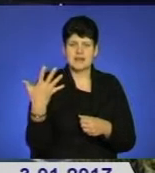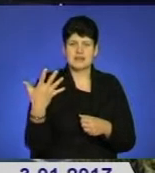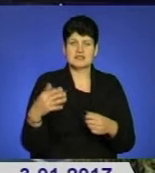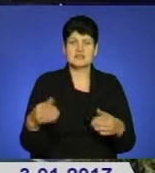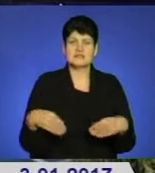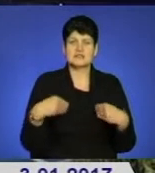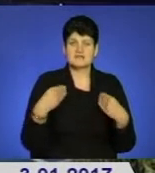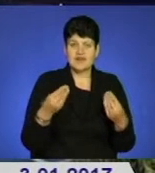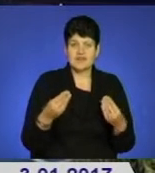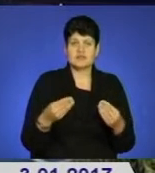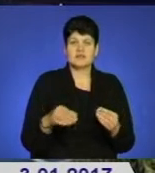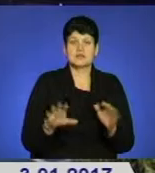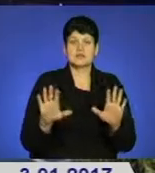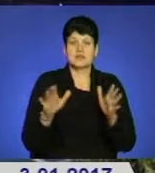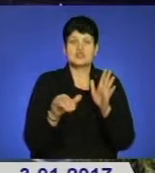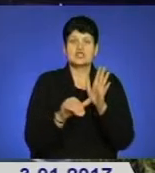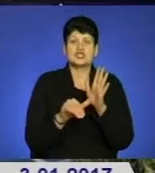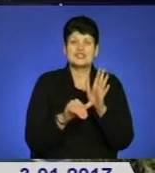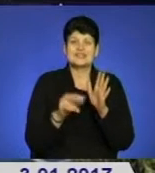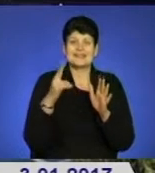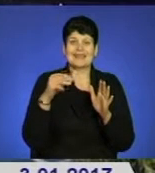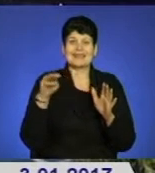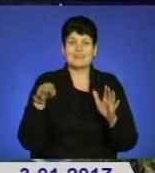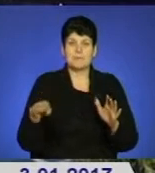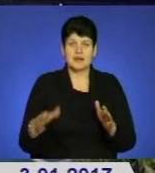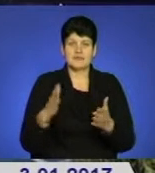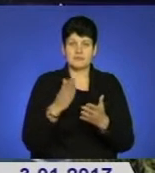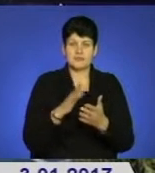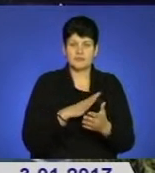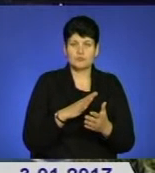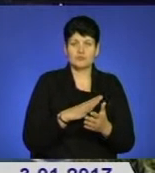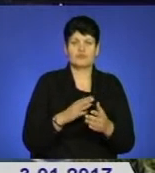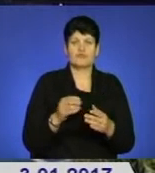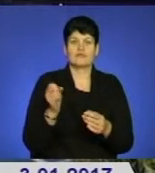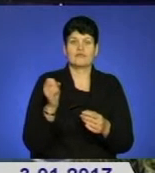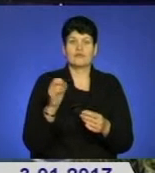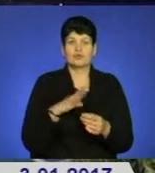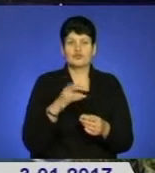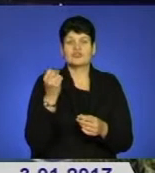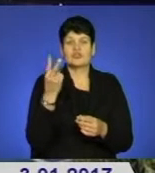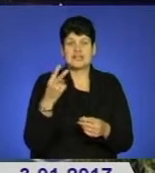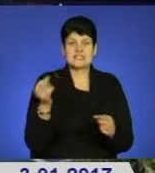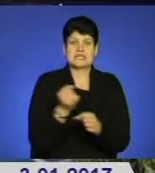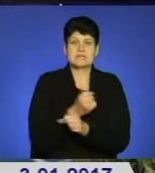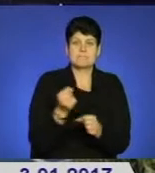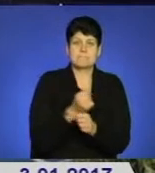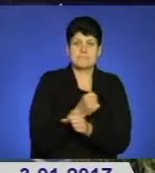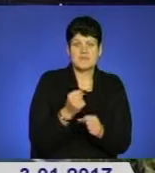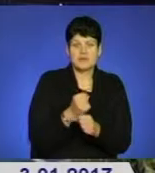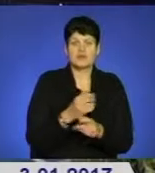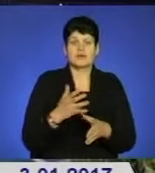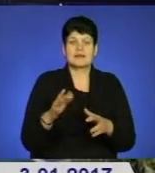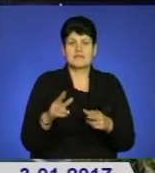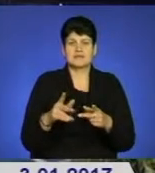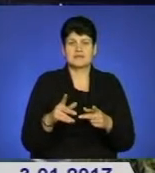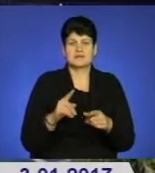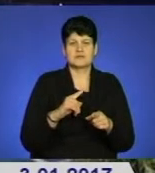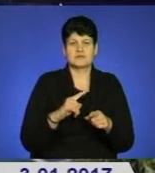ДТП, жодної аварії з потерпілими. У місцях скупчення людей сталося 12 бійок, однак патрульні проявили тактичні вміння і швидко